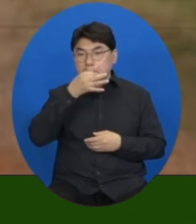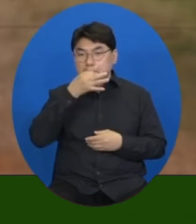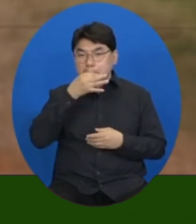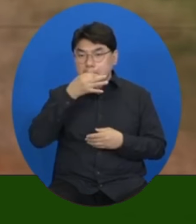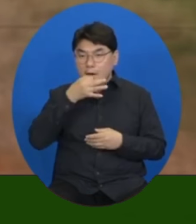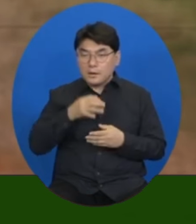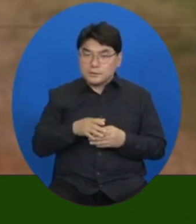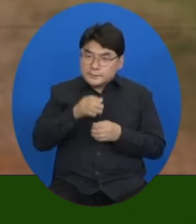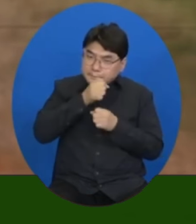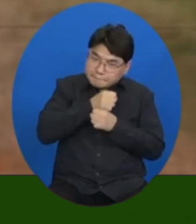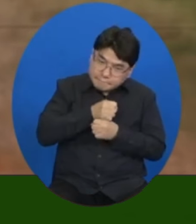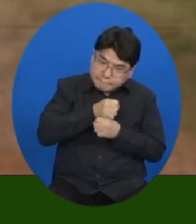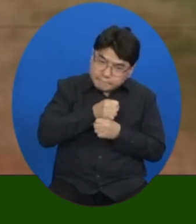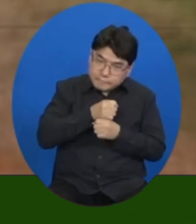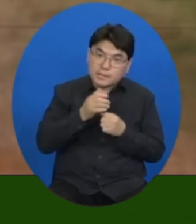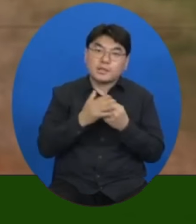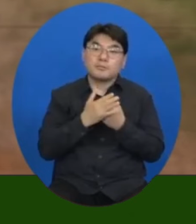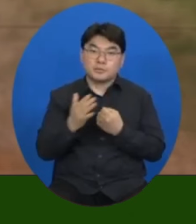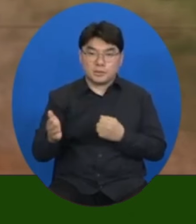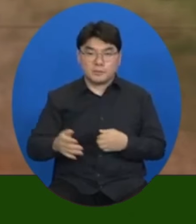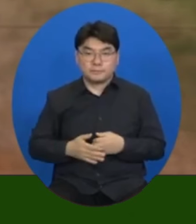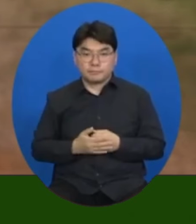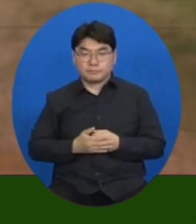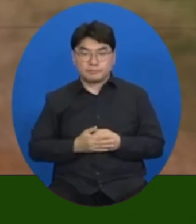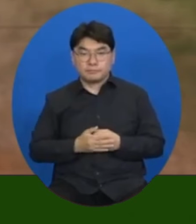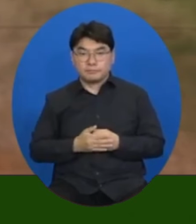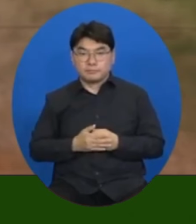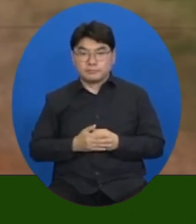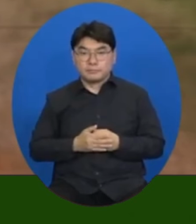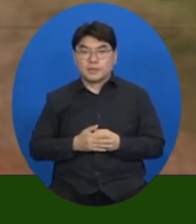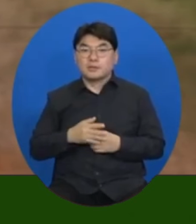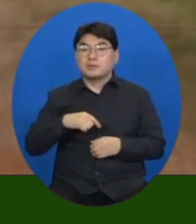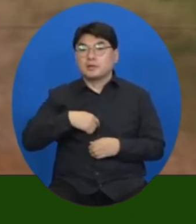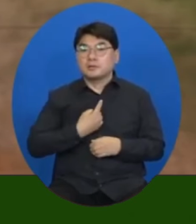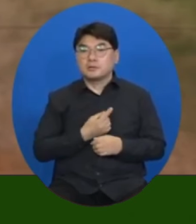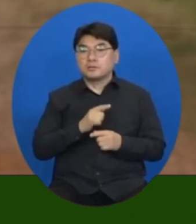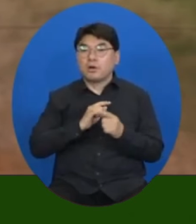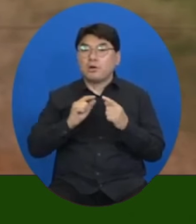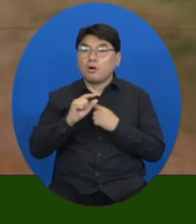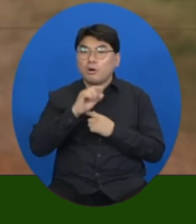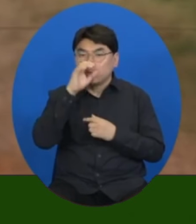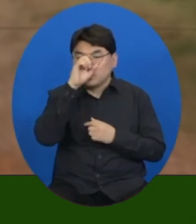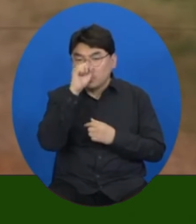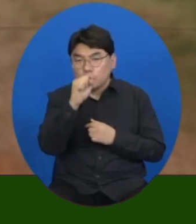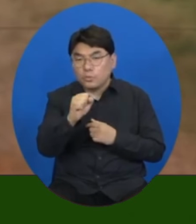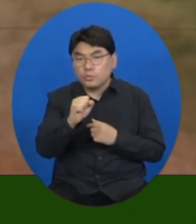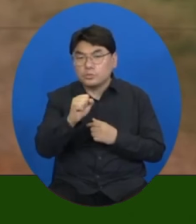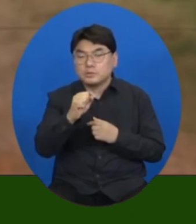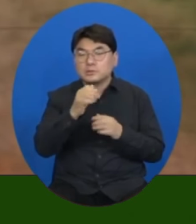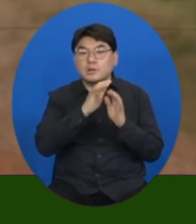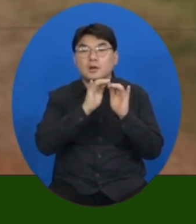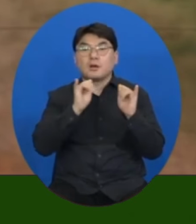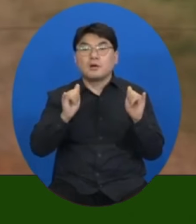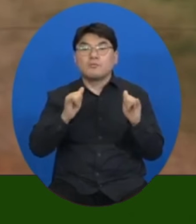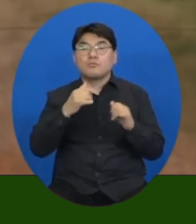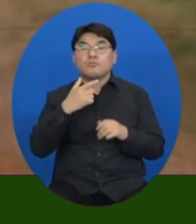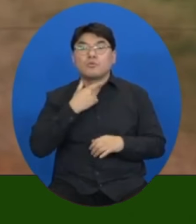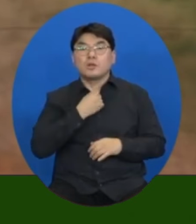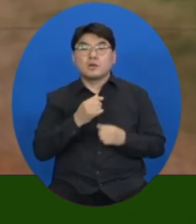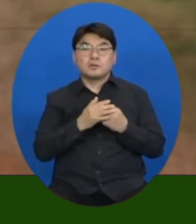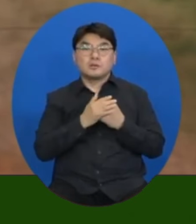이유는 집착하기 때문에 자기 자신을 좀 더 나은 사람으로 만들고자 하는 욕망이 그 사람을 굉장히